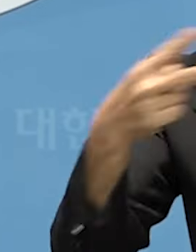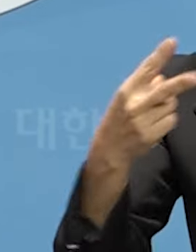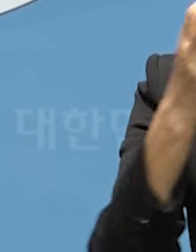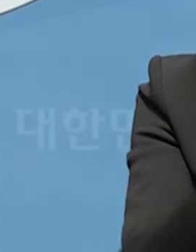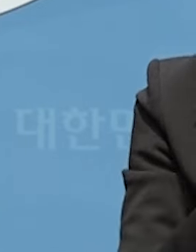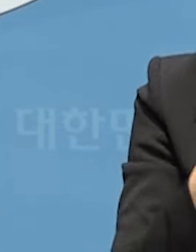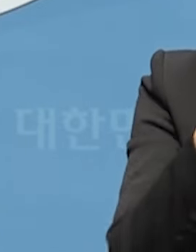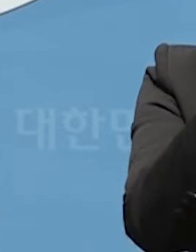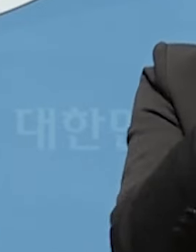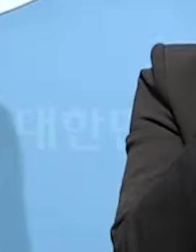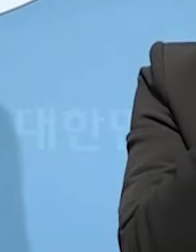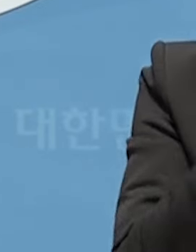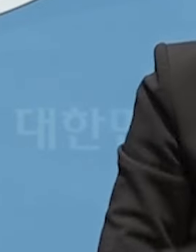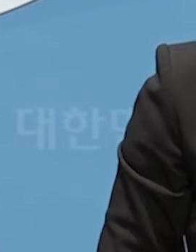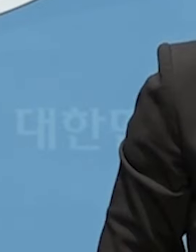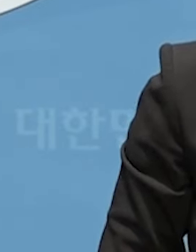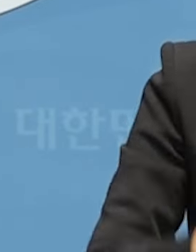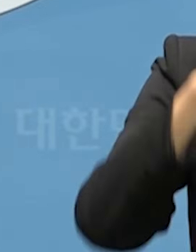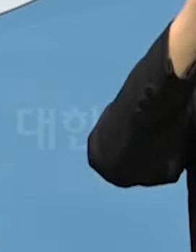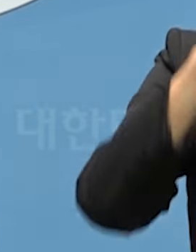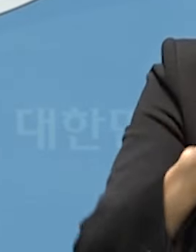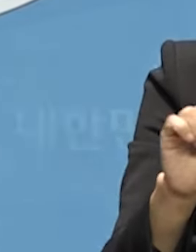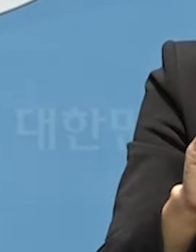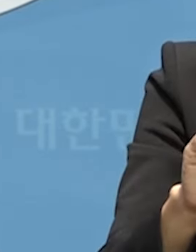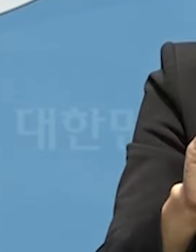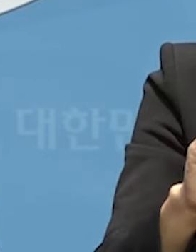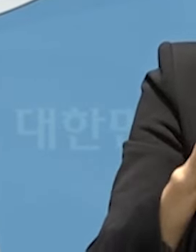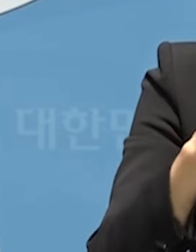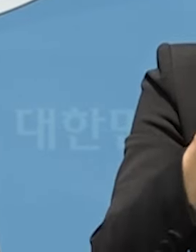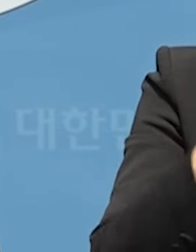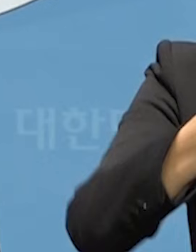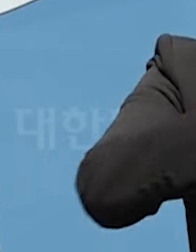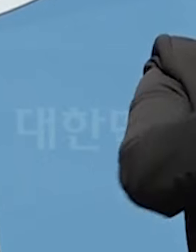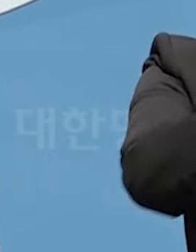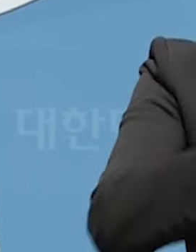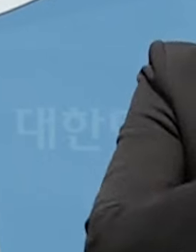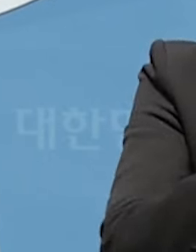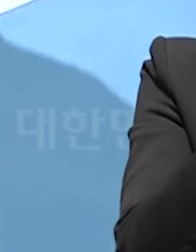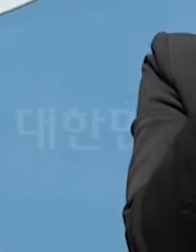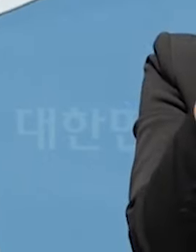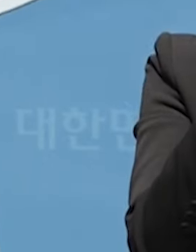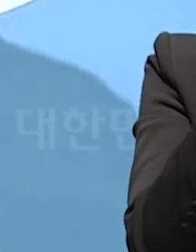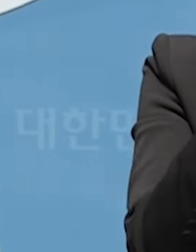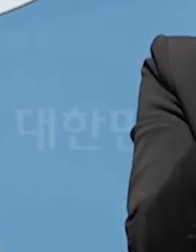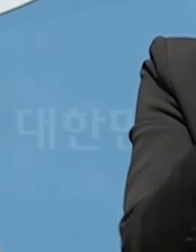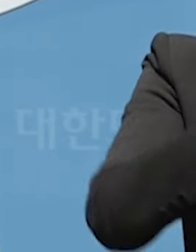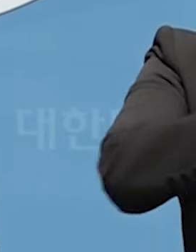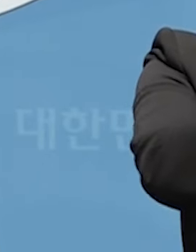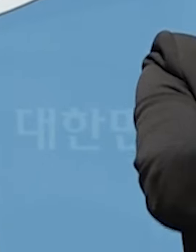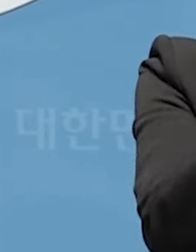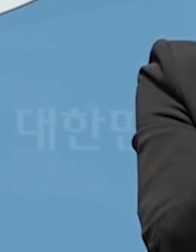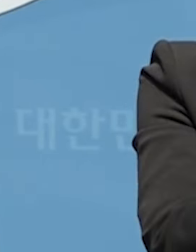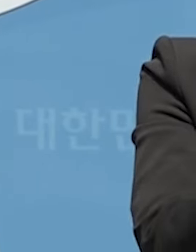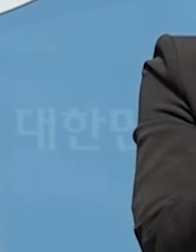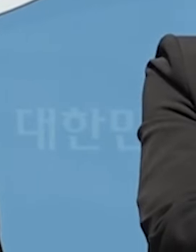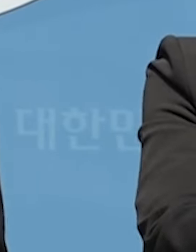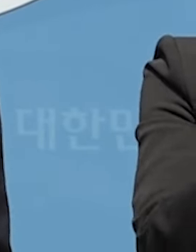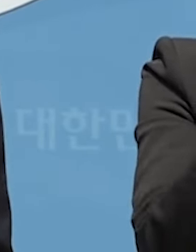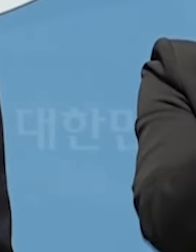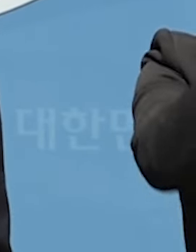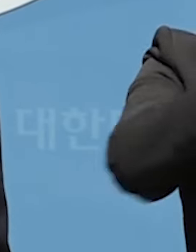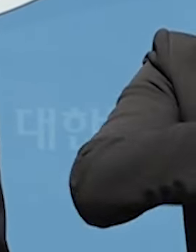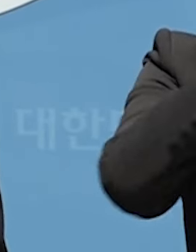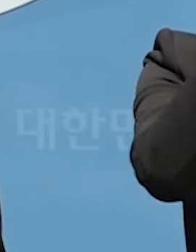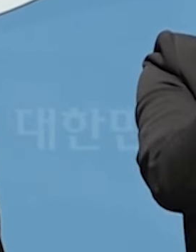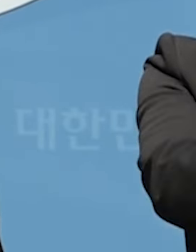발휘하고자 합니다 이번 개정안은 임대 사업자가 임대 기간 종료 후 주택 양도를